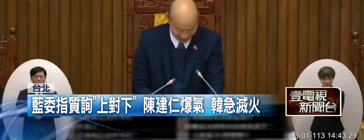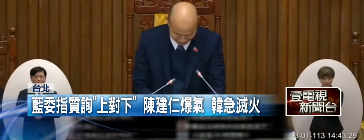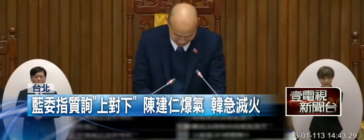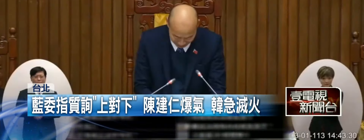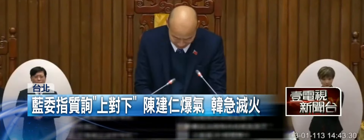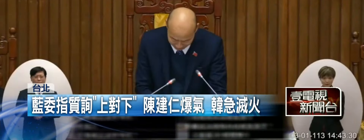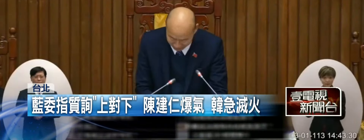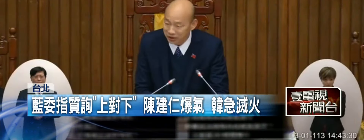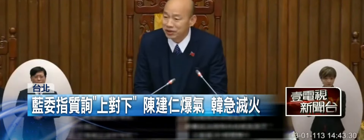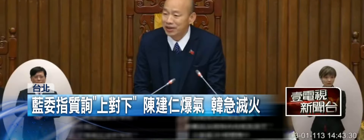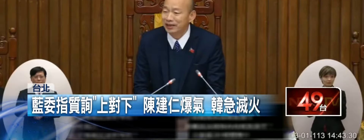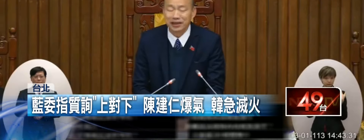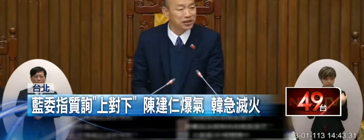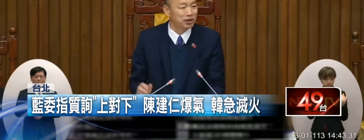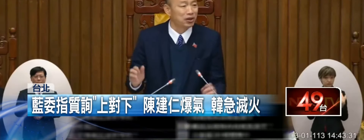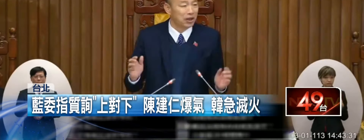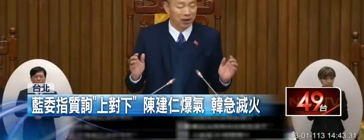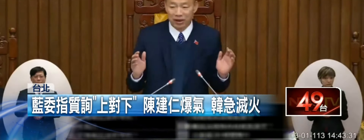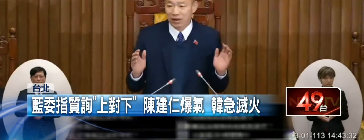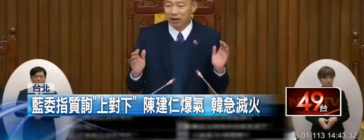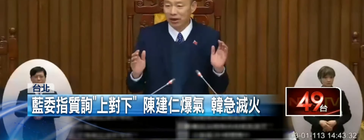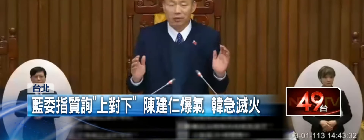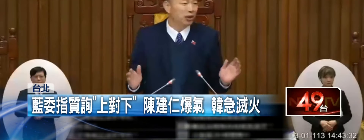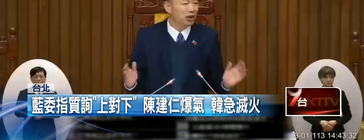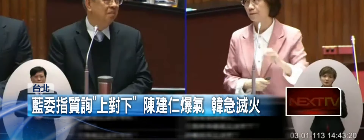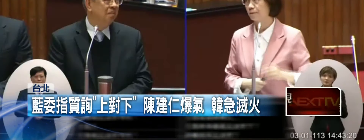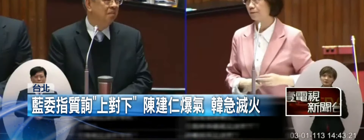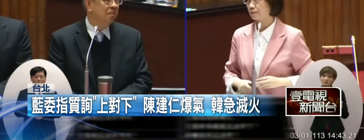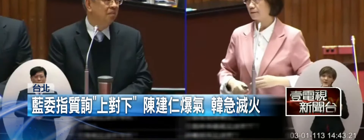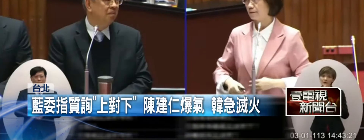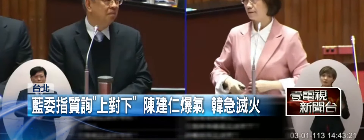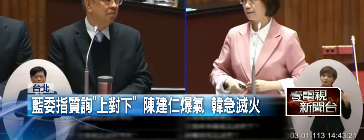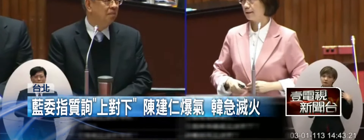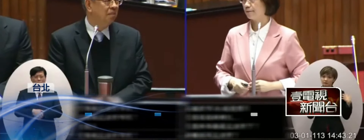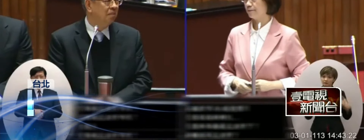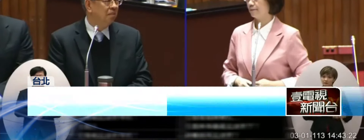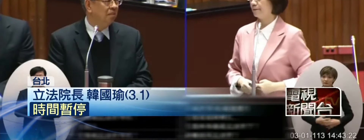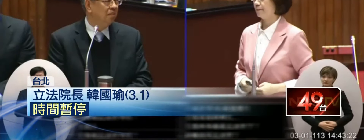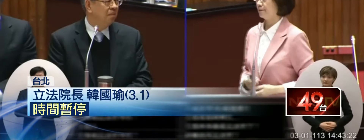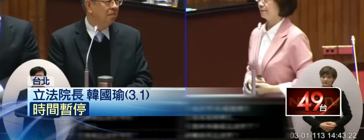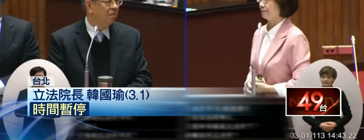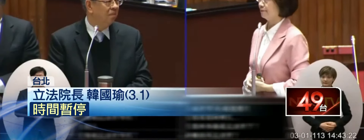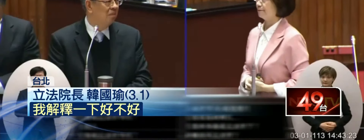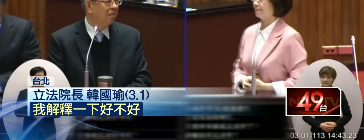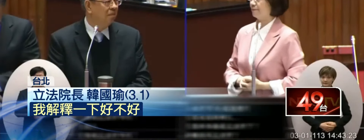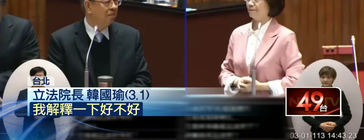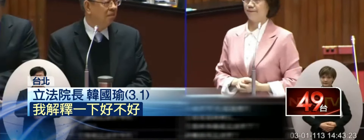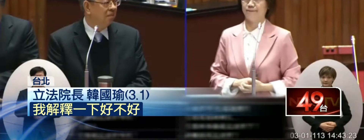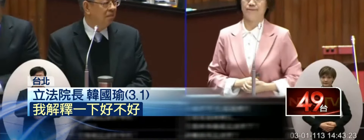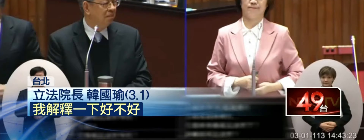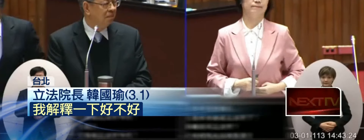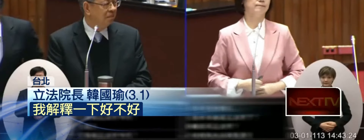你确定吗？”要求立法院长韩国瑜主持公道。 暂停，要解释一下好不好？啊，